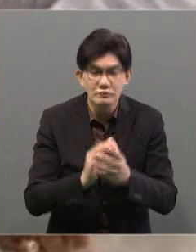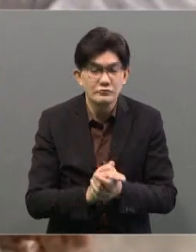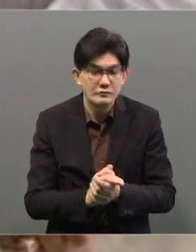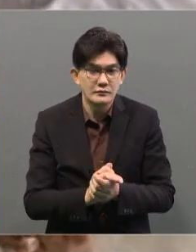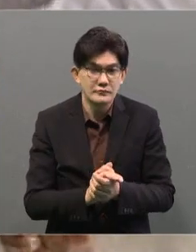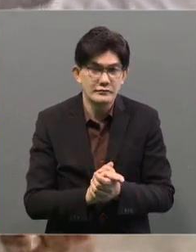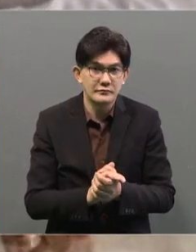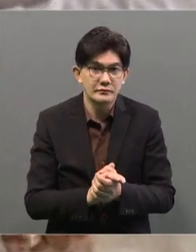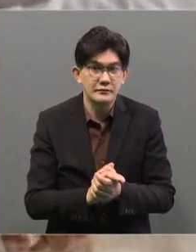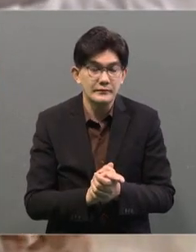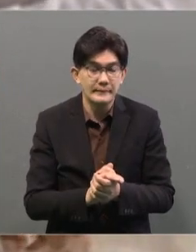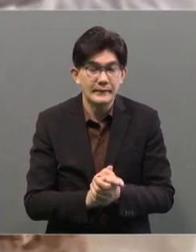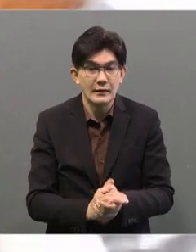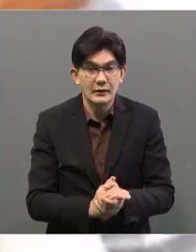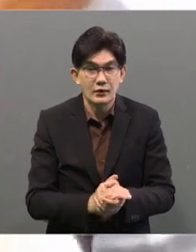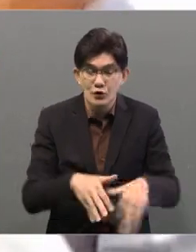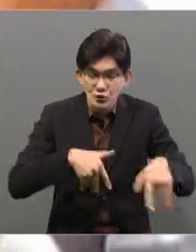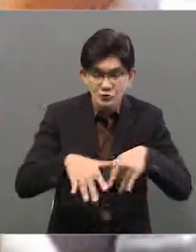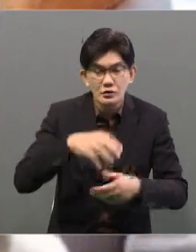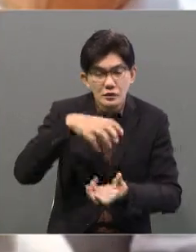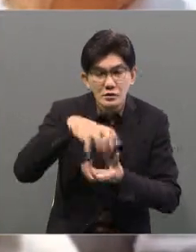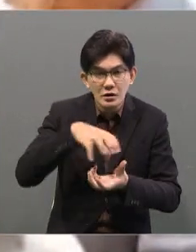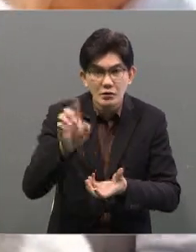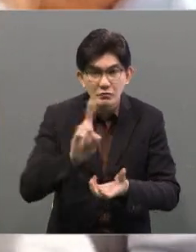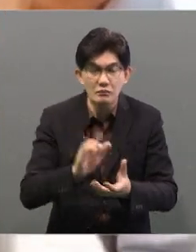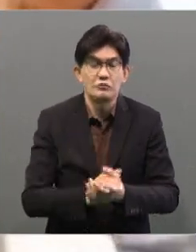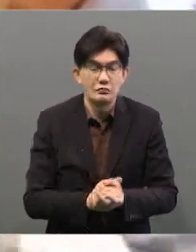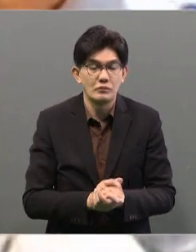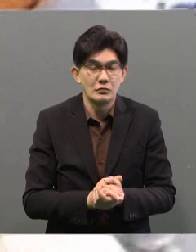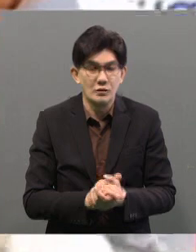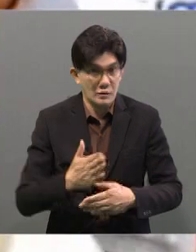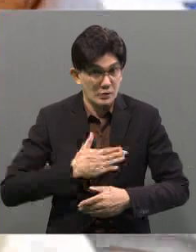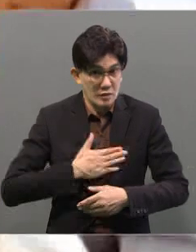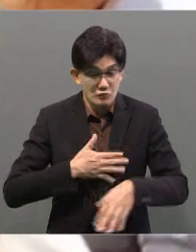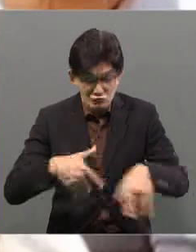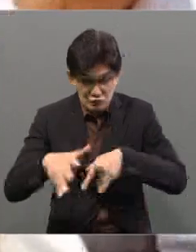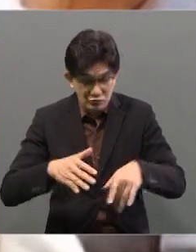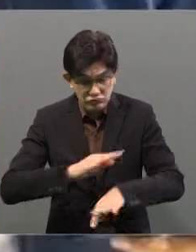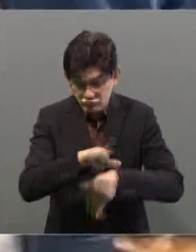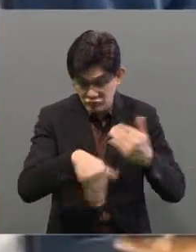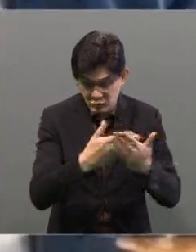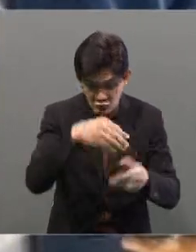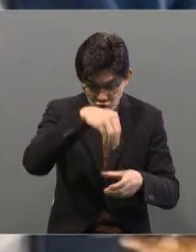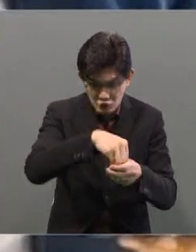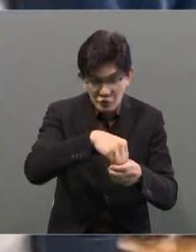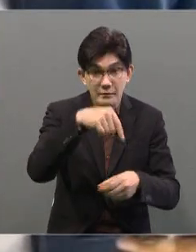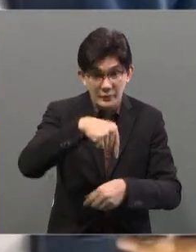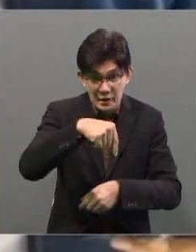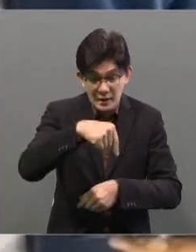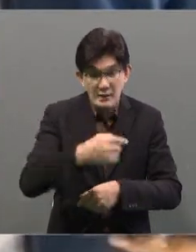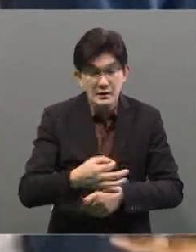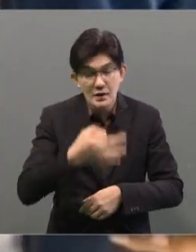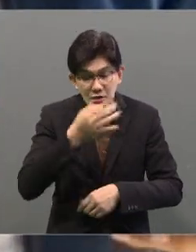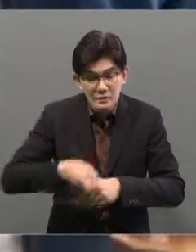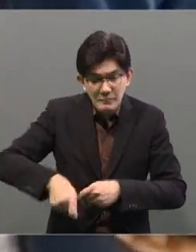กล่เกลี่ยพูดคุยหนึ่งในชาวบ้านเล่าให้ทีมข่าว NBT เราฟังครับว่าตัวเขากับชาวบ้านคนอื่นๆเนี่ยอยู่ที่นี่ทำอ